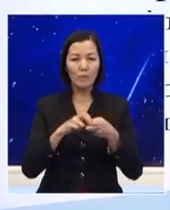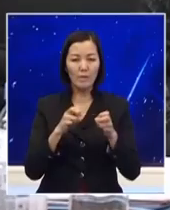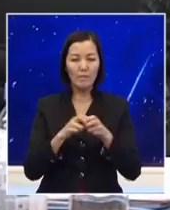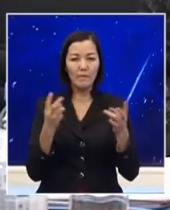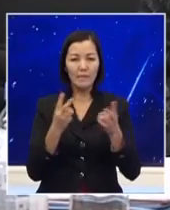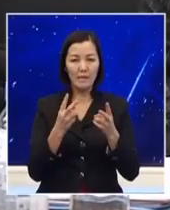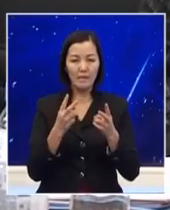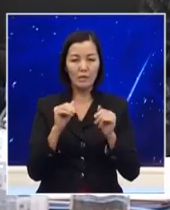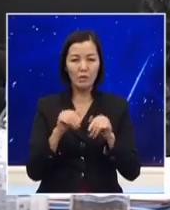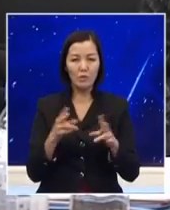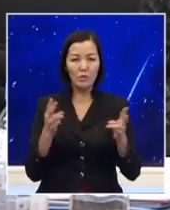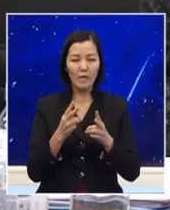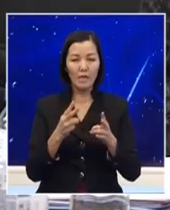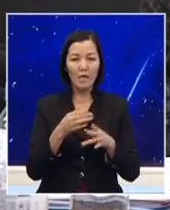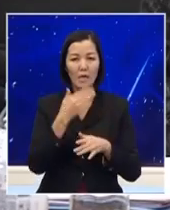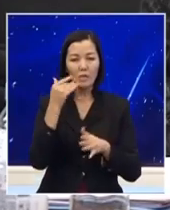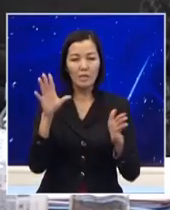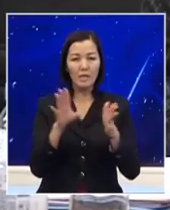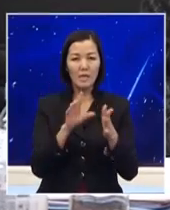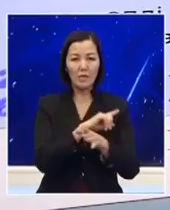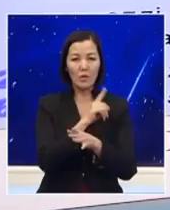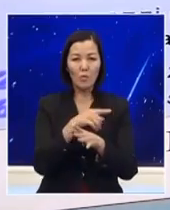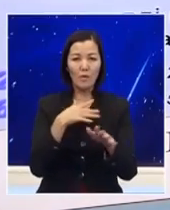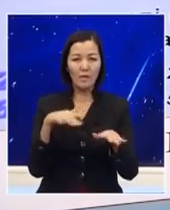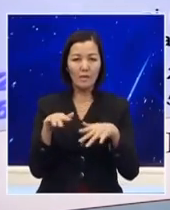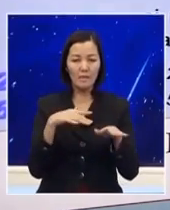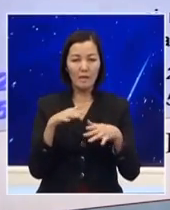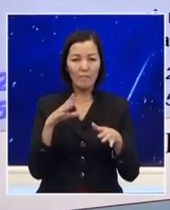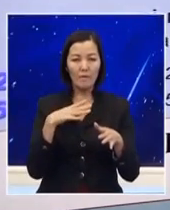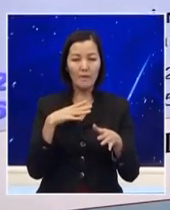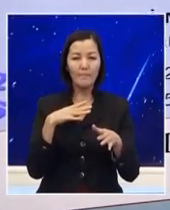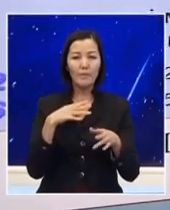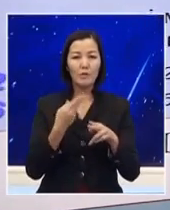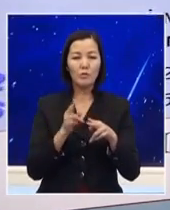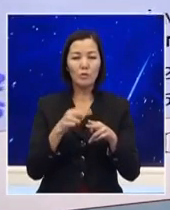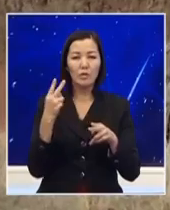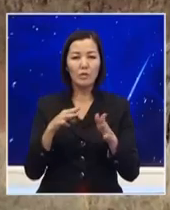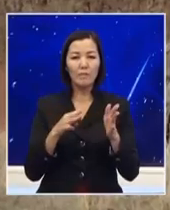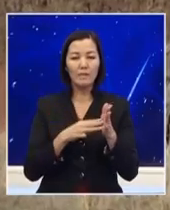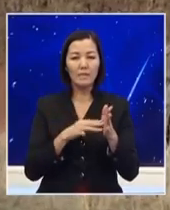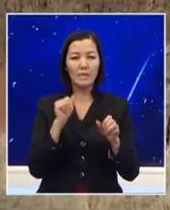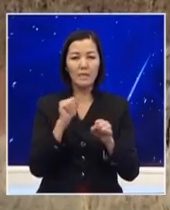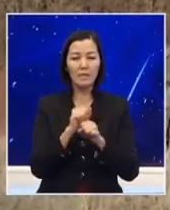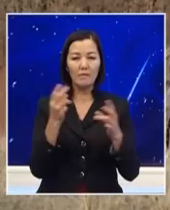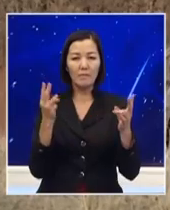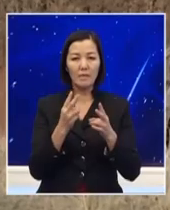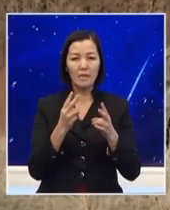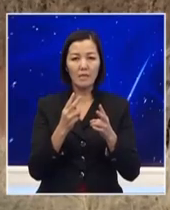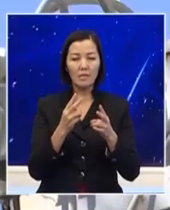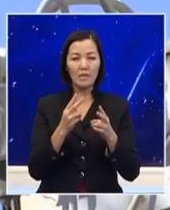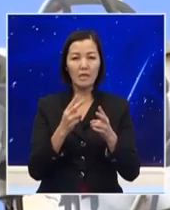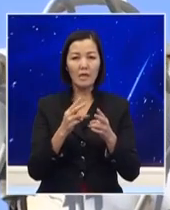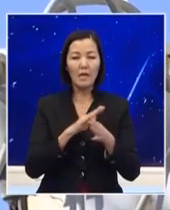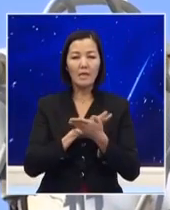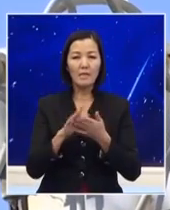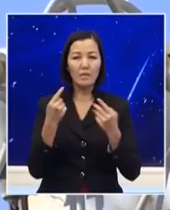көтерді. Ақши ауылында жазда электр энергия қуаты азаятынын тілге тиек етті. Сондықтан 28 трансформатор қажет. Кәріз жүйесін тазалау